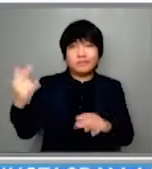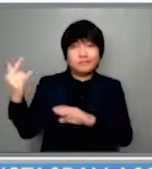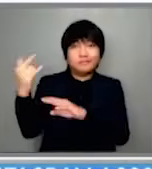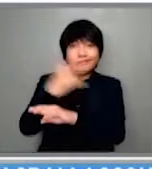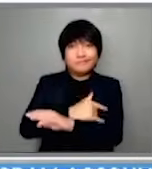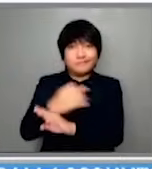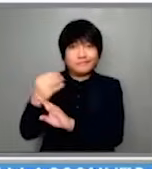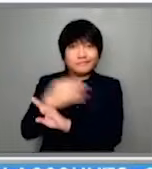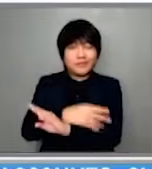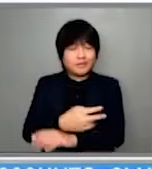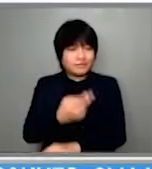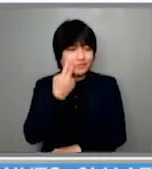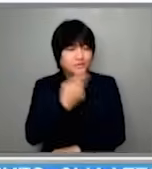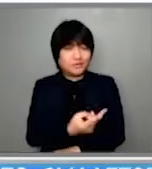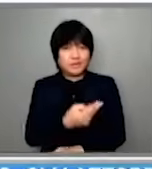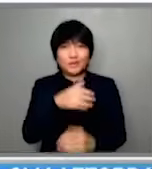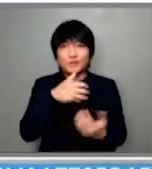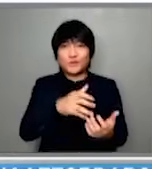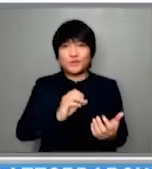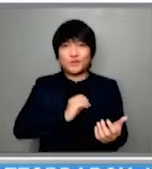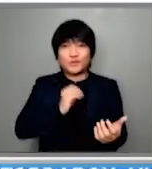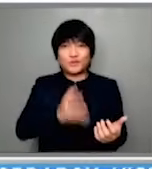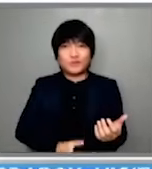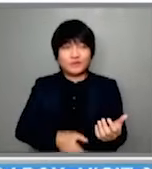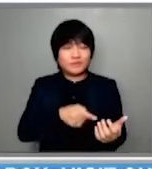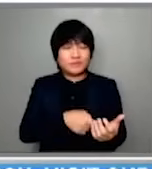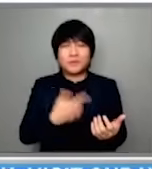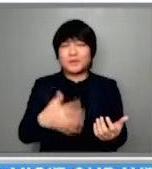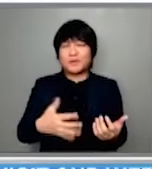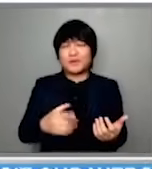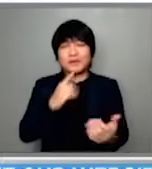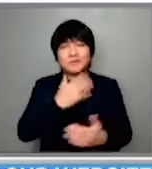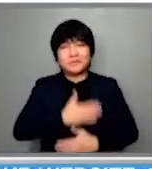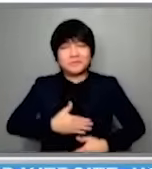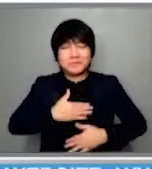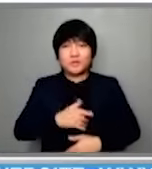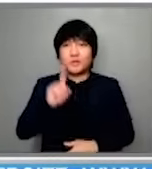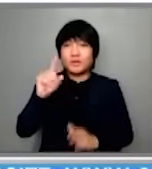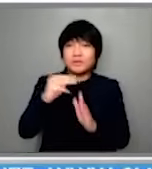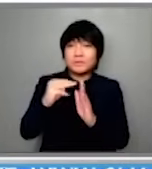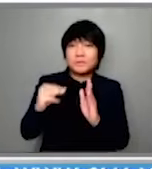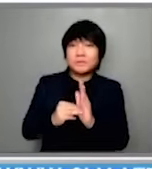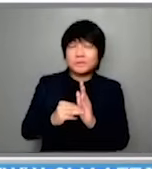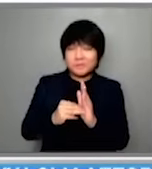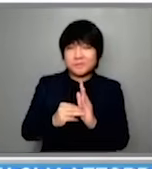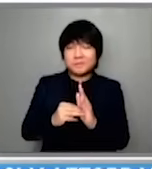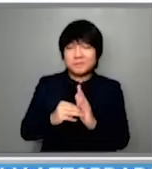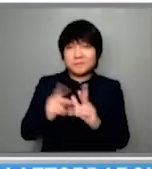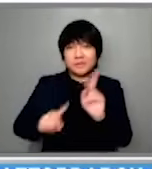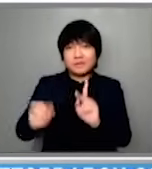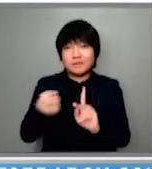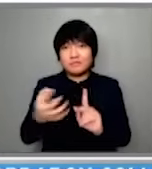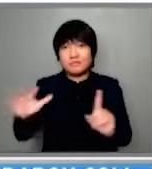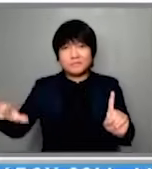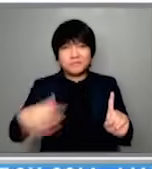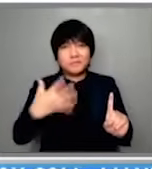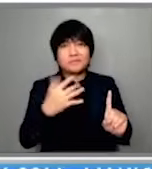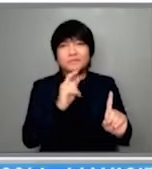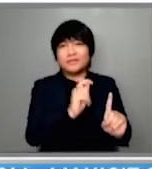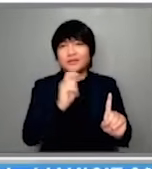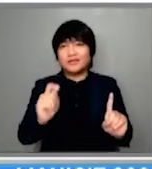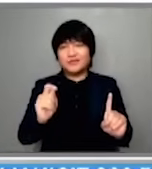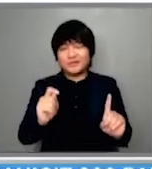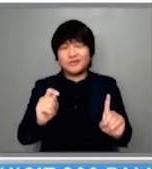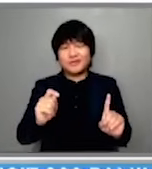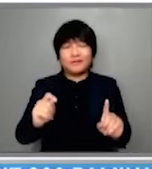magkita silang muli ng kanyang alaga. May 1 million views at 90,000 likes na ang video na yan sa TikTok.